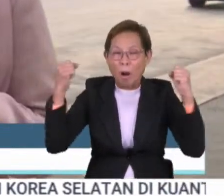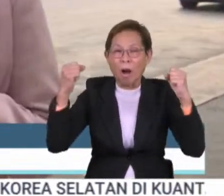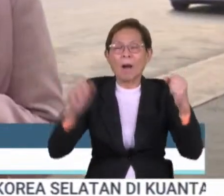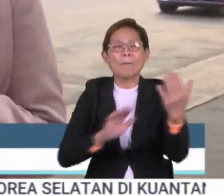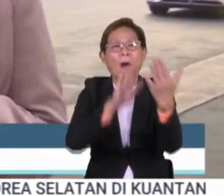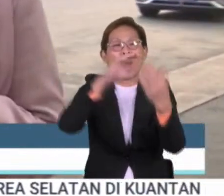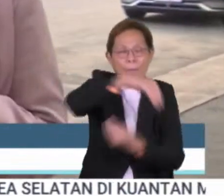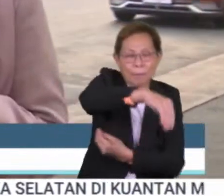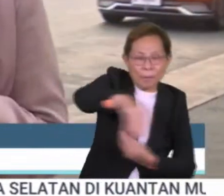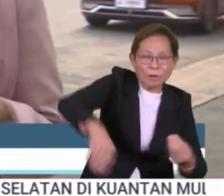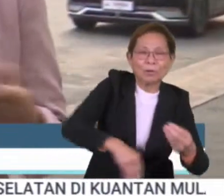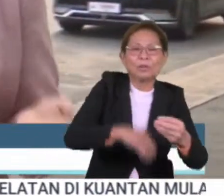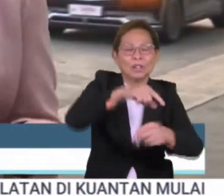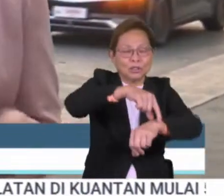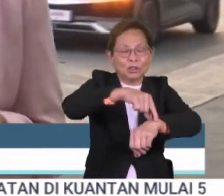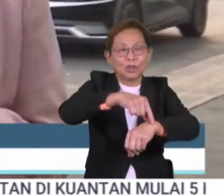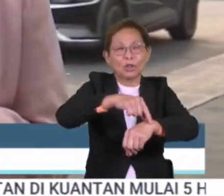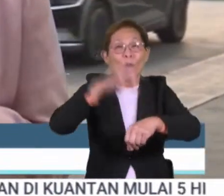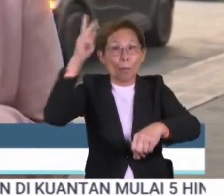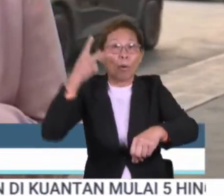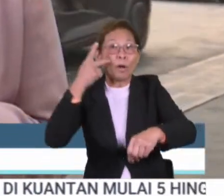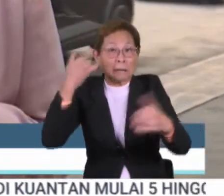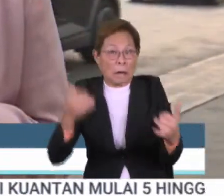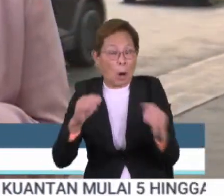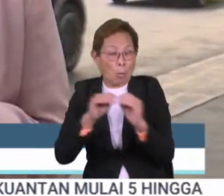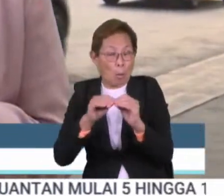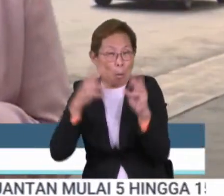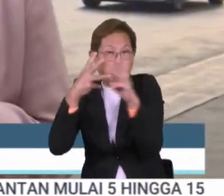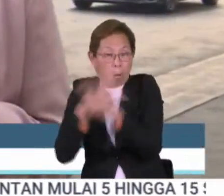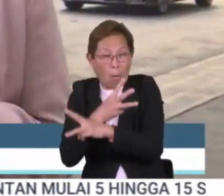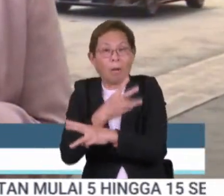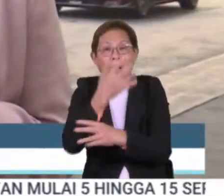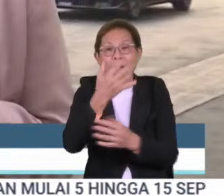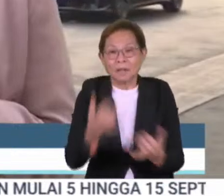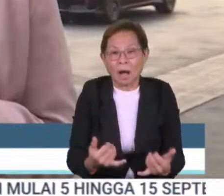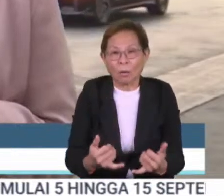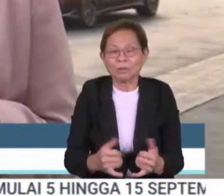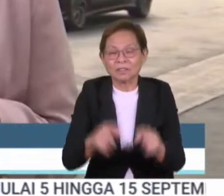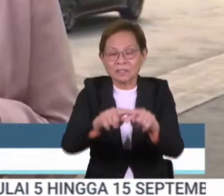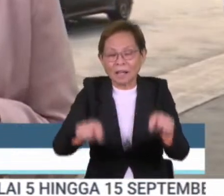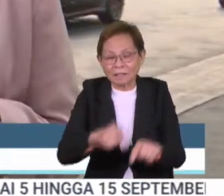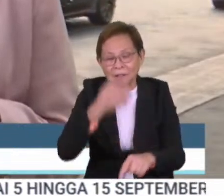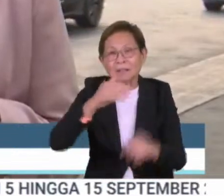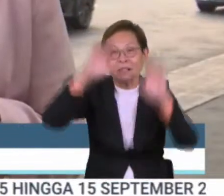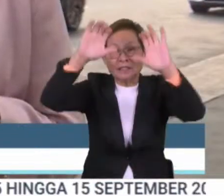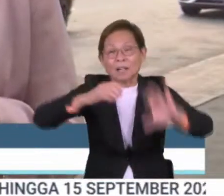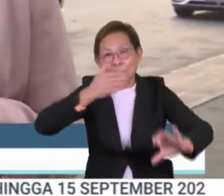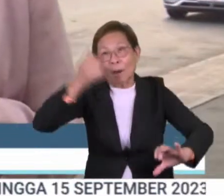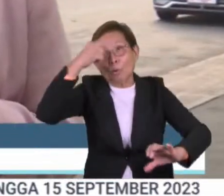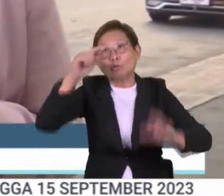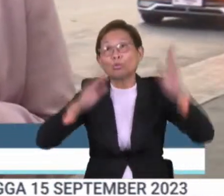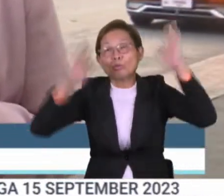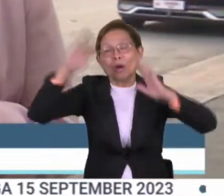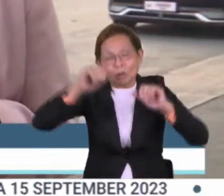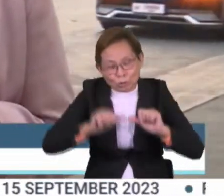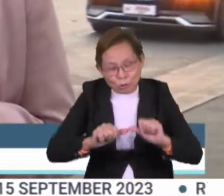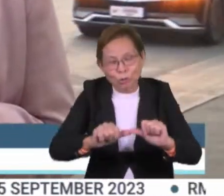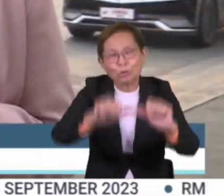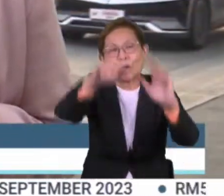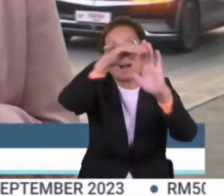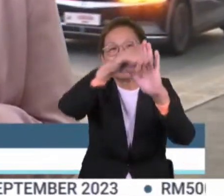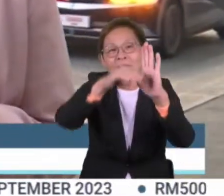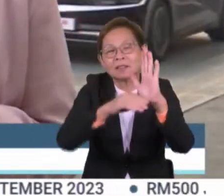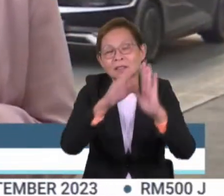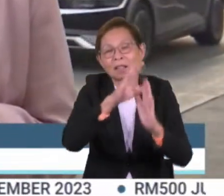evolusi geopolitik serantau yang kian mencabar. Ia juga merupakan medium terbaik kepada Malaysia dalam meneruskan